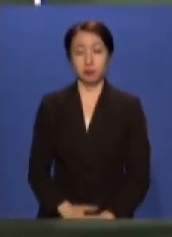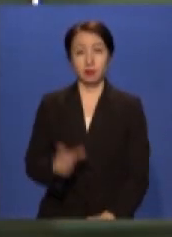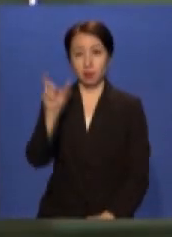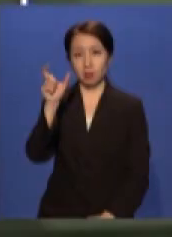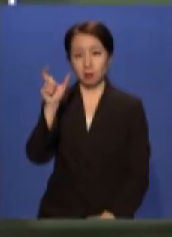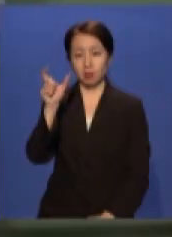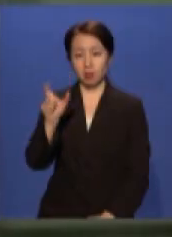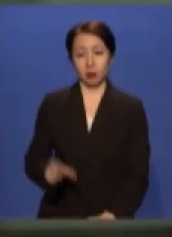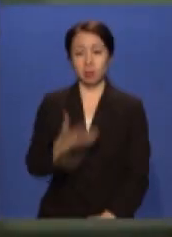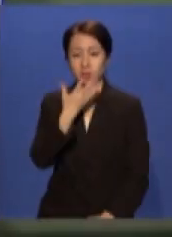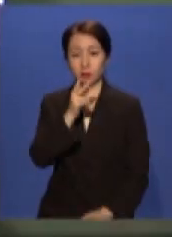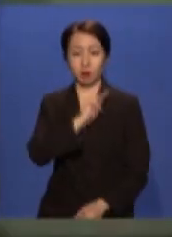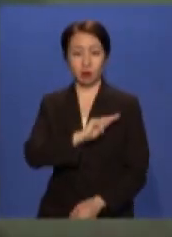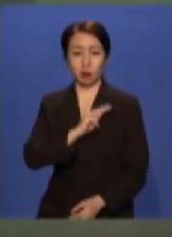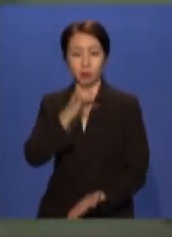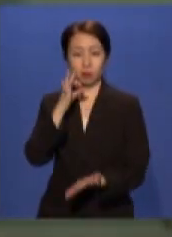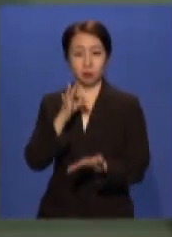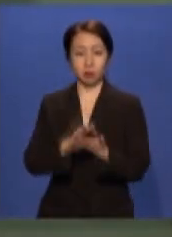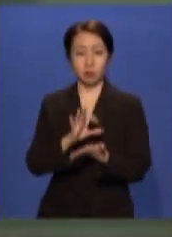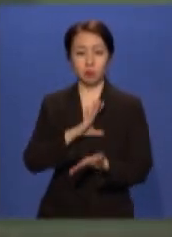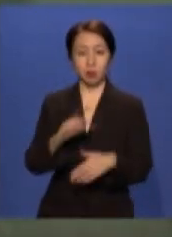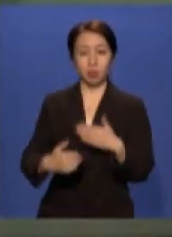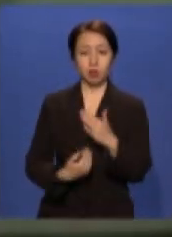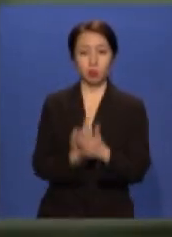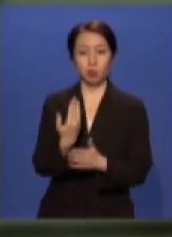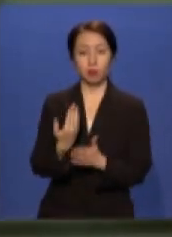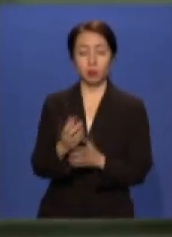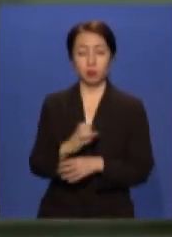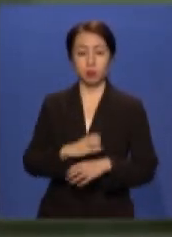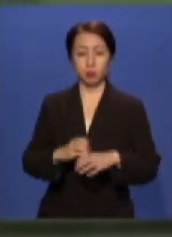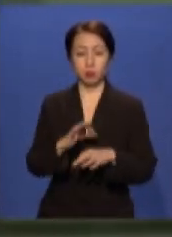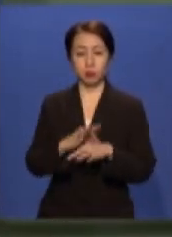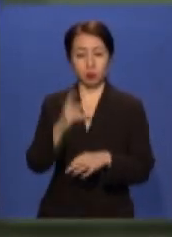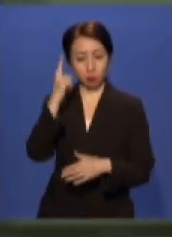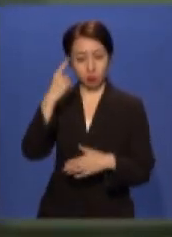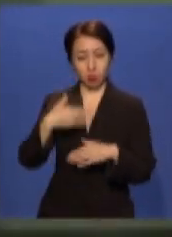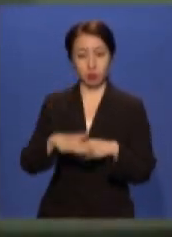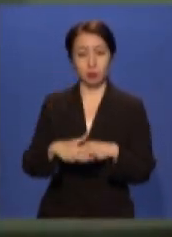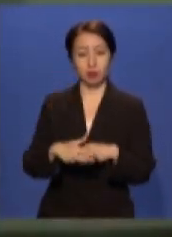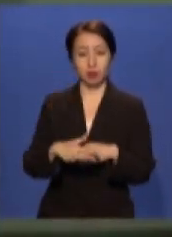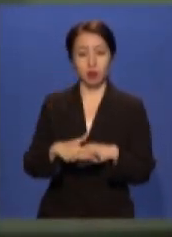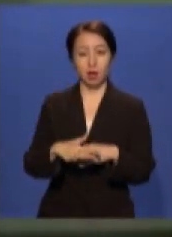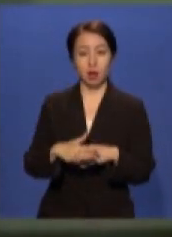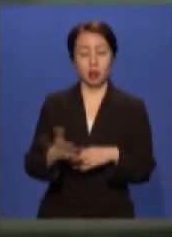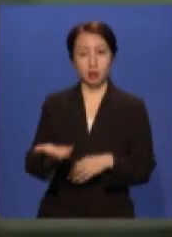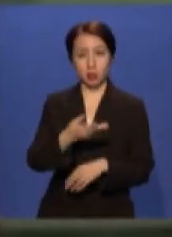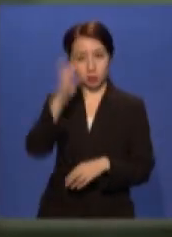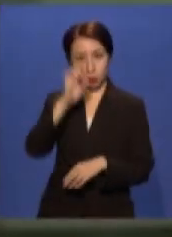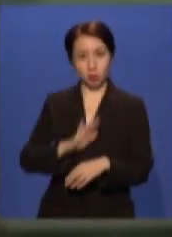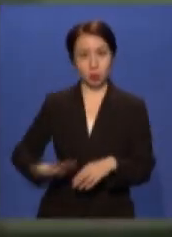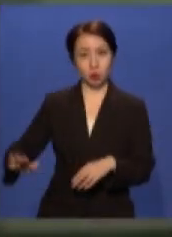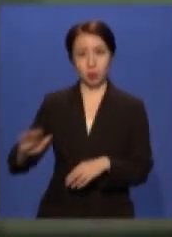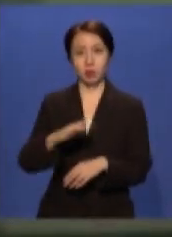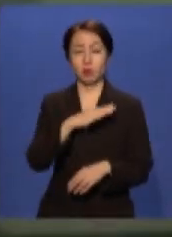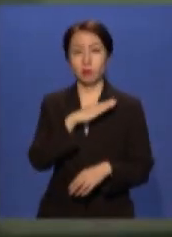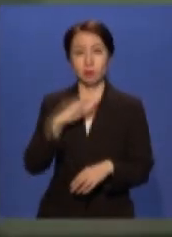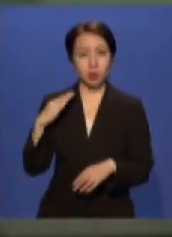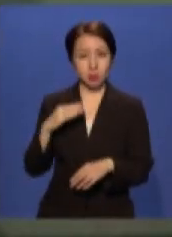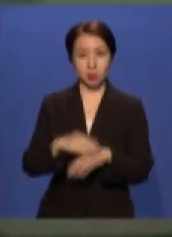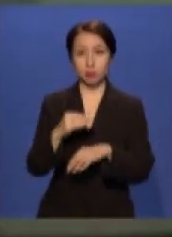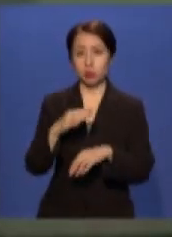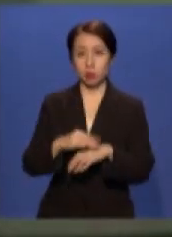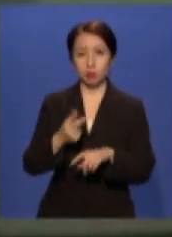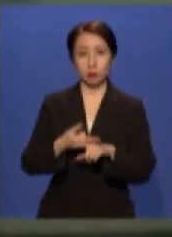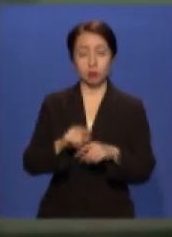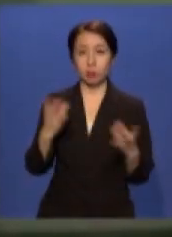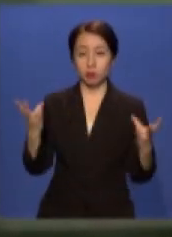Адамдардың өз жұмысына жауапкершілікпен қарайтыны және шикізатты қайта өңдеу керек екенін түсінетіндері қуантады. Біздің елде ет, тері және тағы басқа